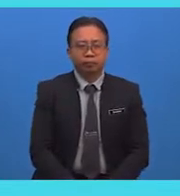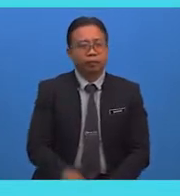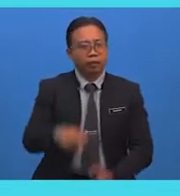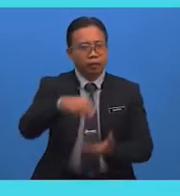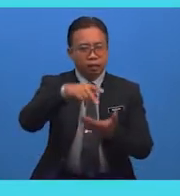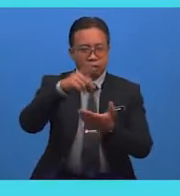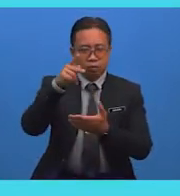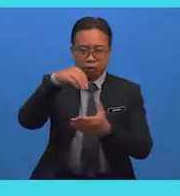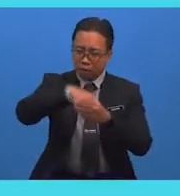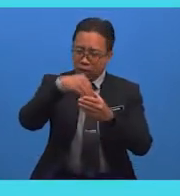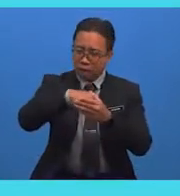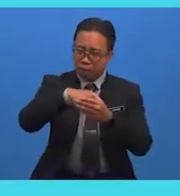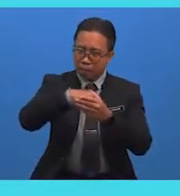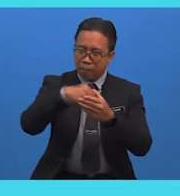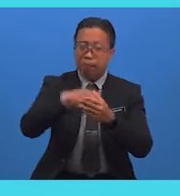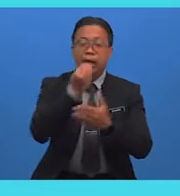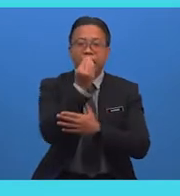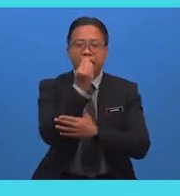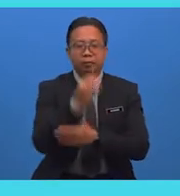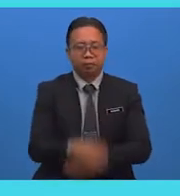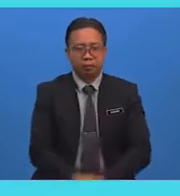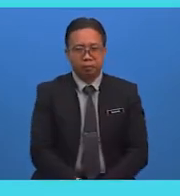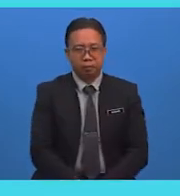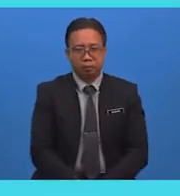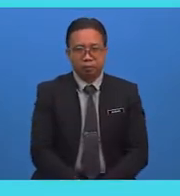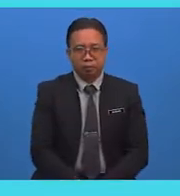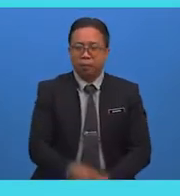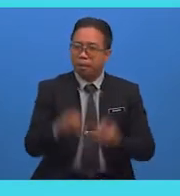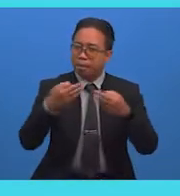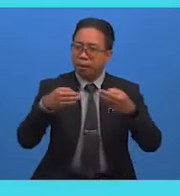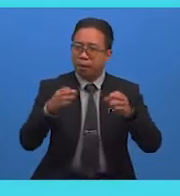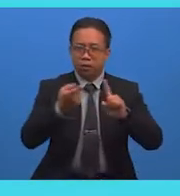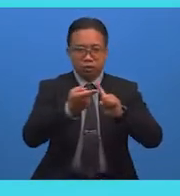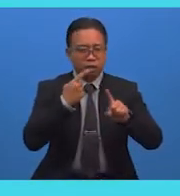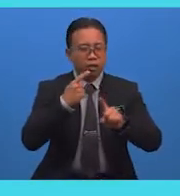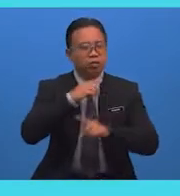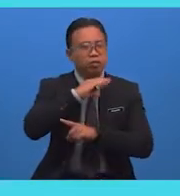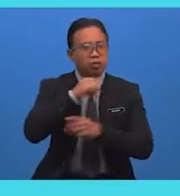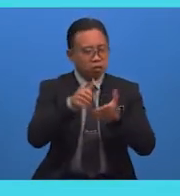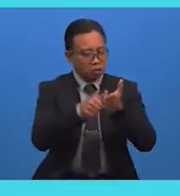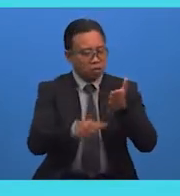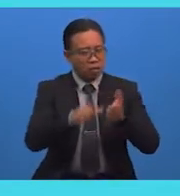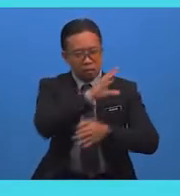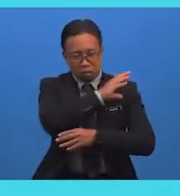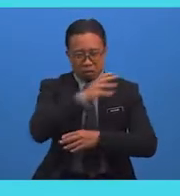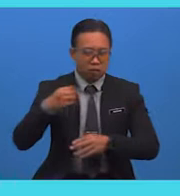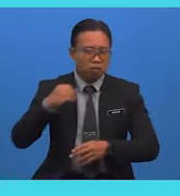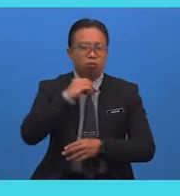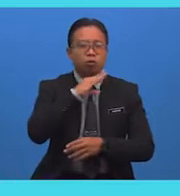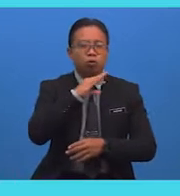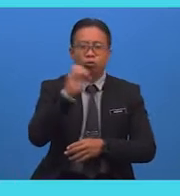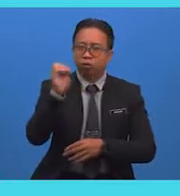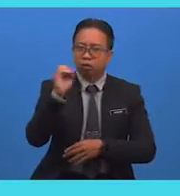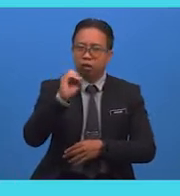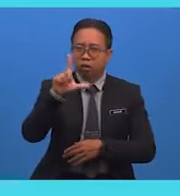aspek kandungan. Bagi makanan yang halal, kandungannya bebas daripada najis dan kotoran seperti